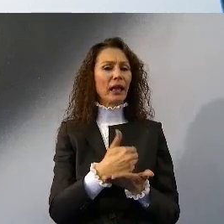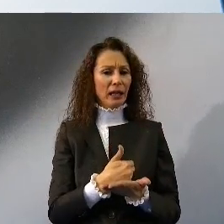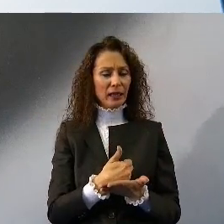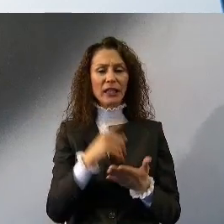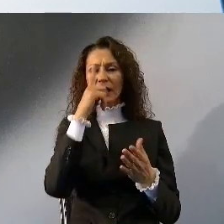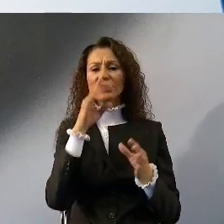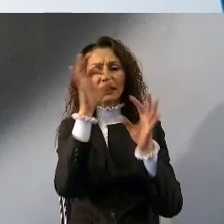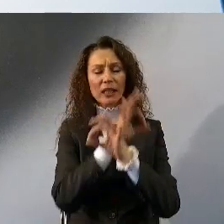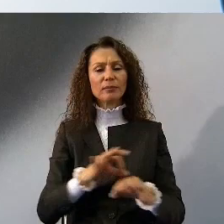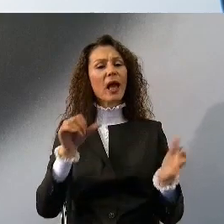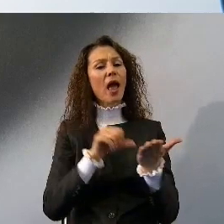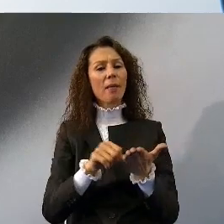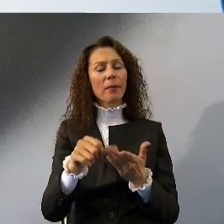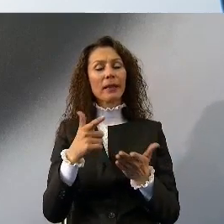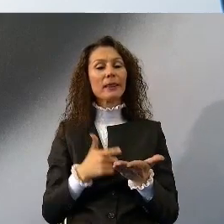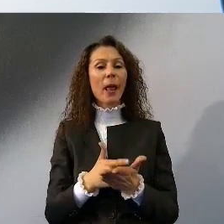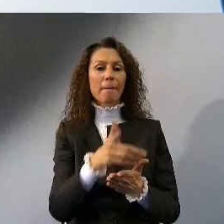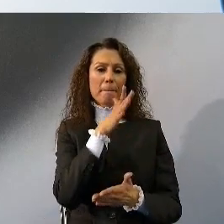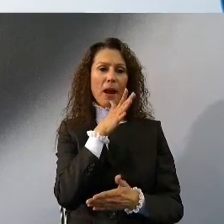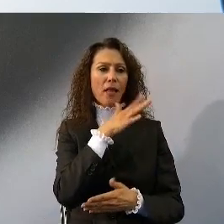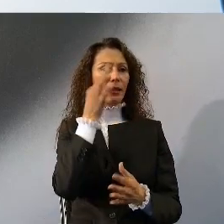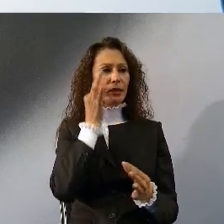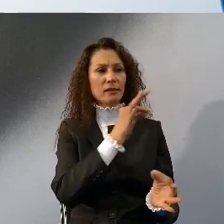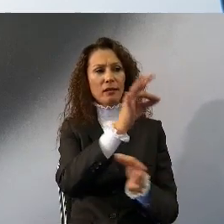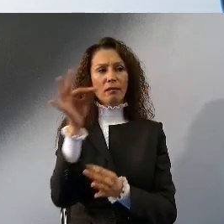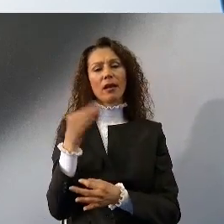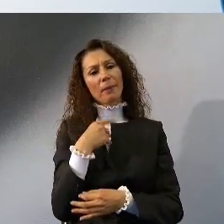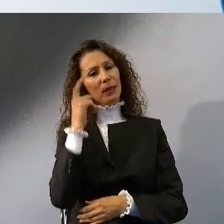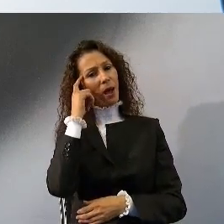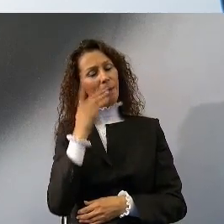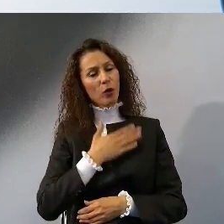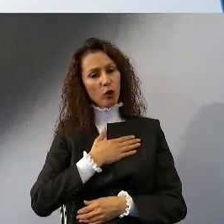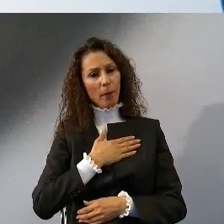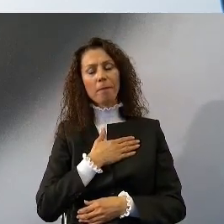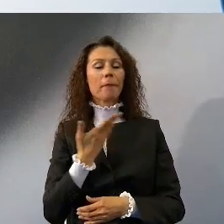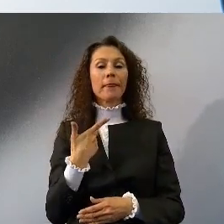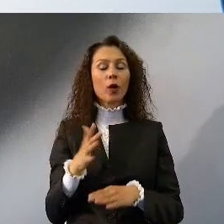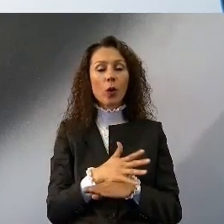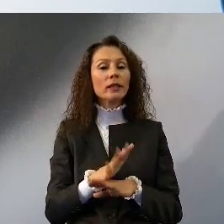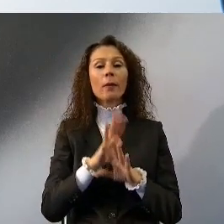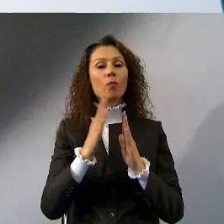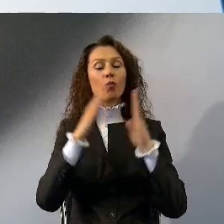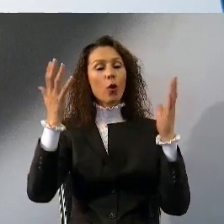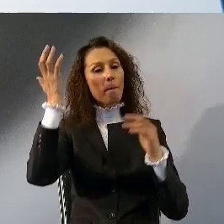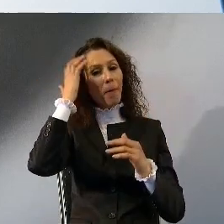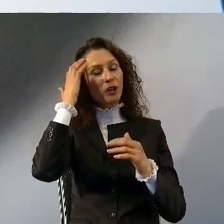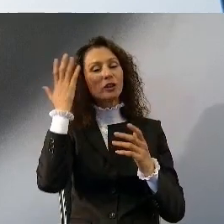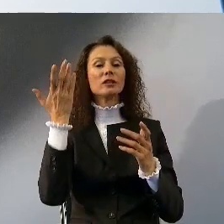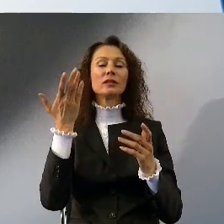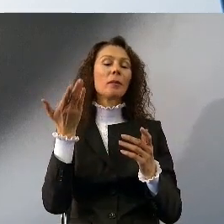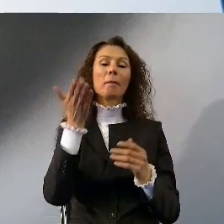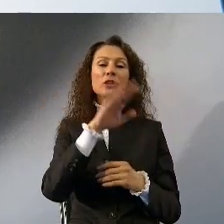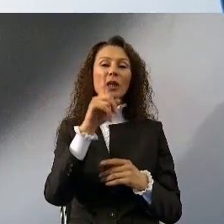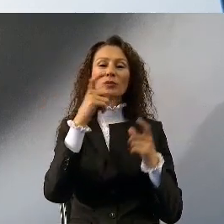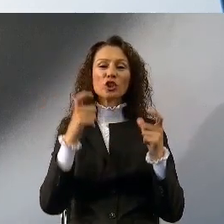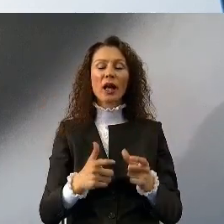hiç kimse, hepimiz tarımı bilen insanlarız burada. Öyle tahmin ediyorum. Üreticiye şunu diyemez. Büyükbaşı bırakın, silajı bırakın, başka bir